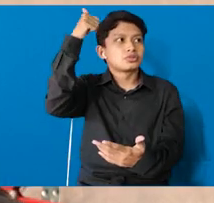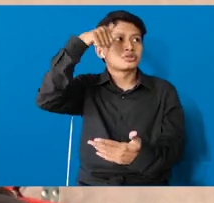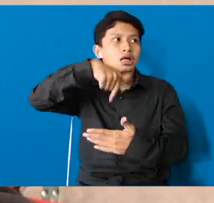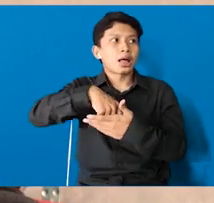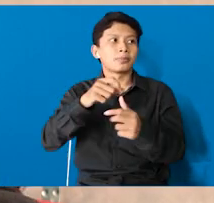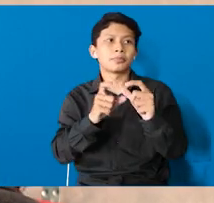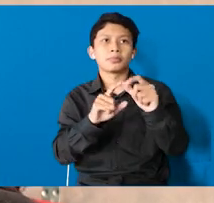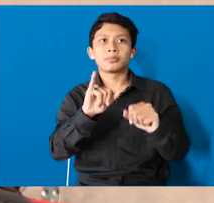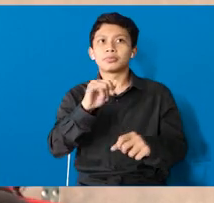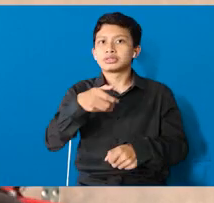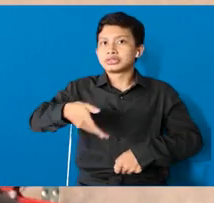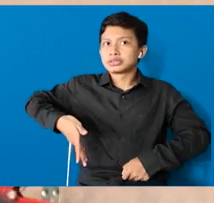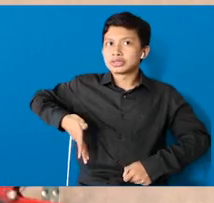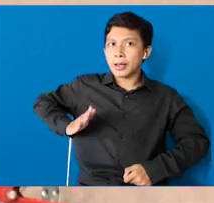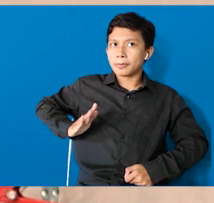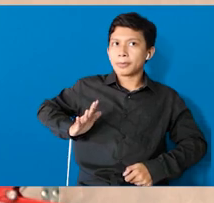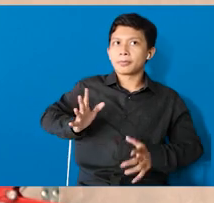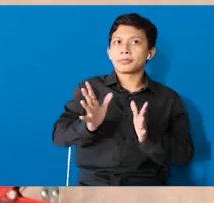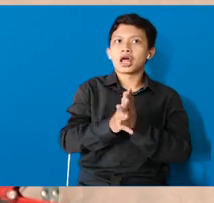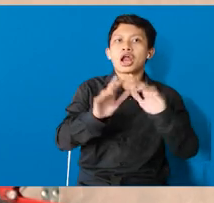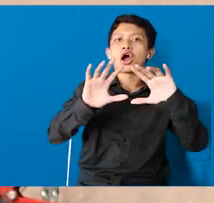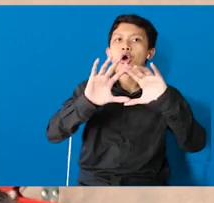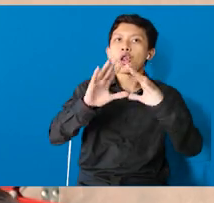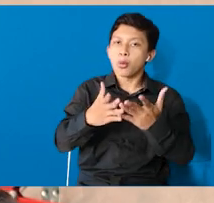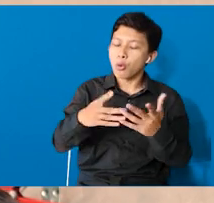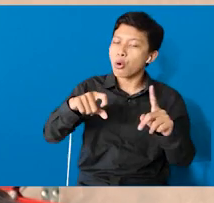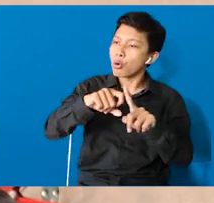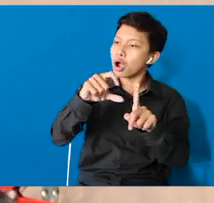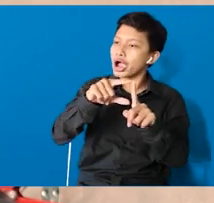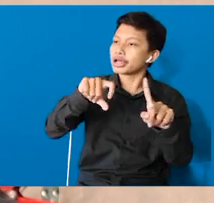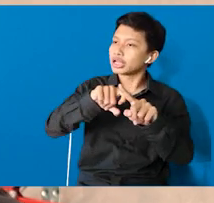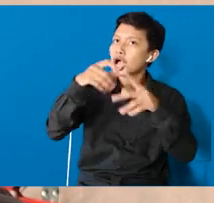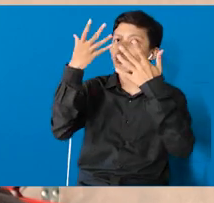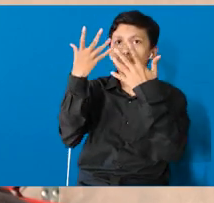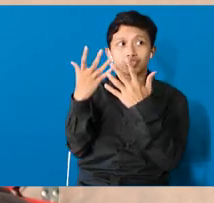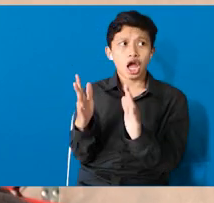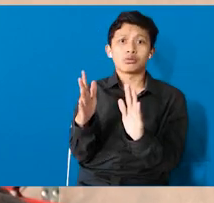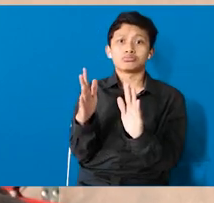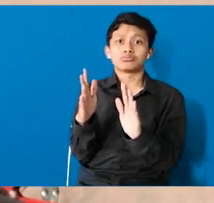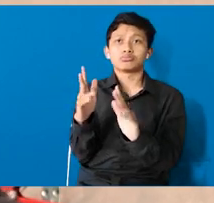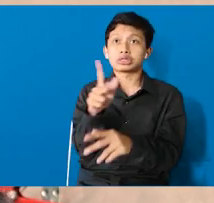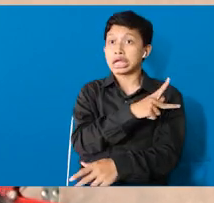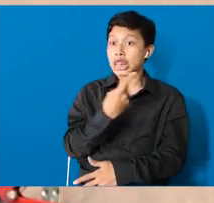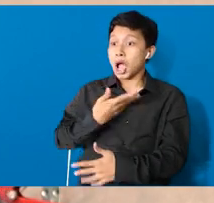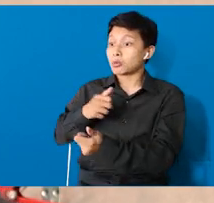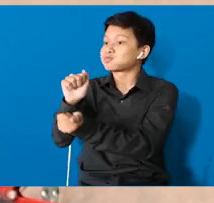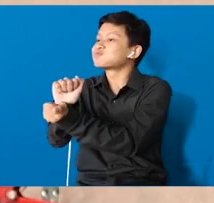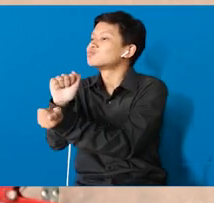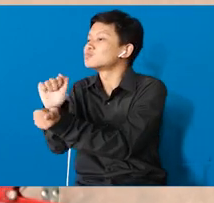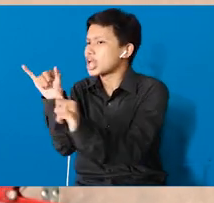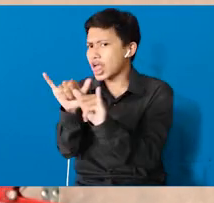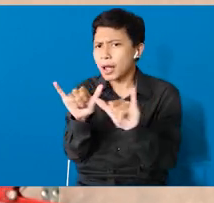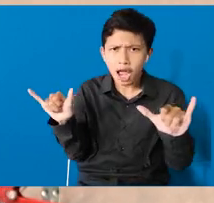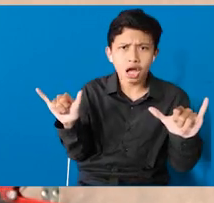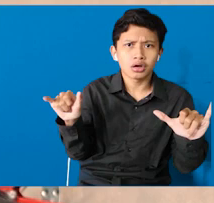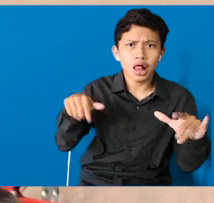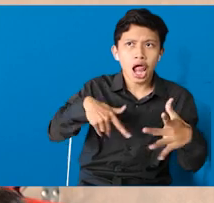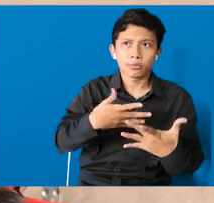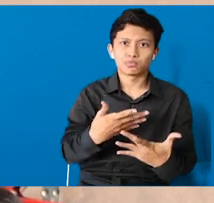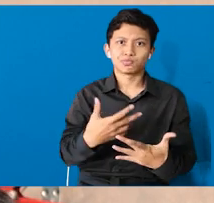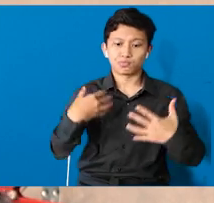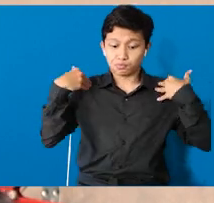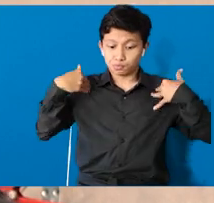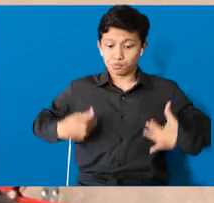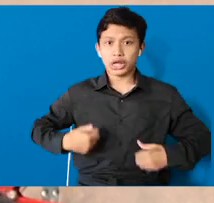dari Sigap. Jadi kelompok KDK yang sudah terbentuk di kelurahan ini, kami bekerja sama dengan Sigap di